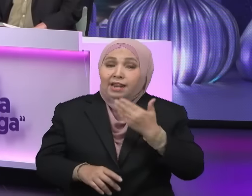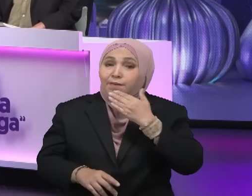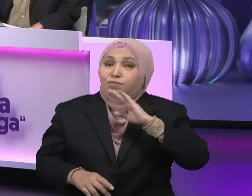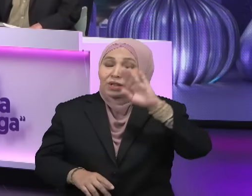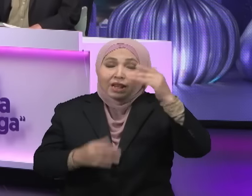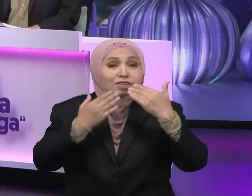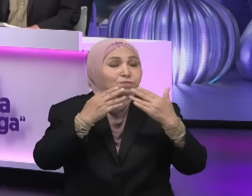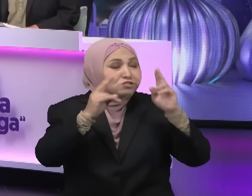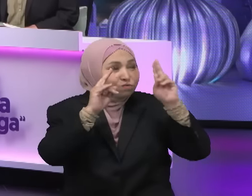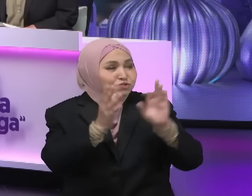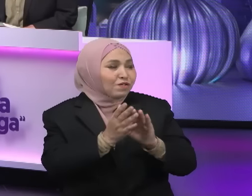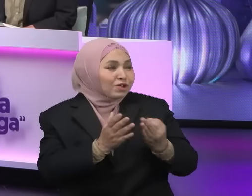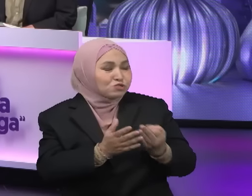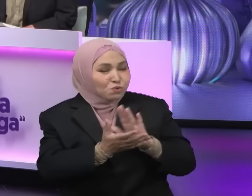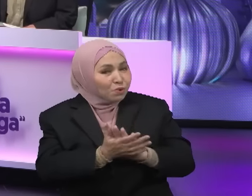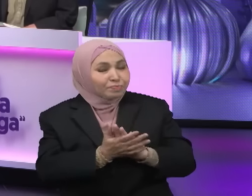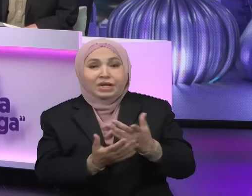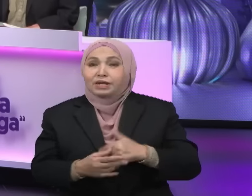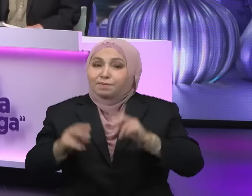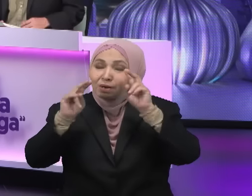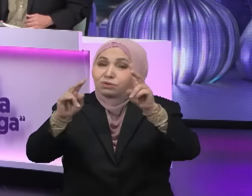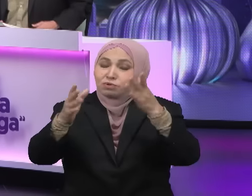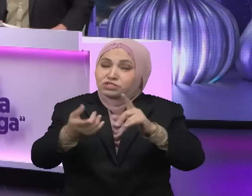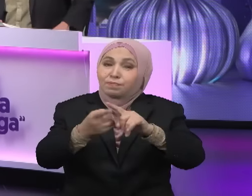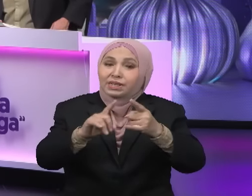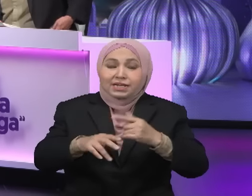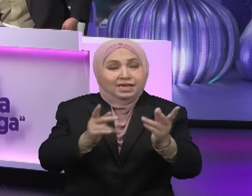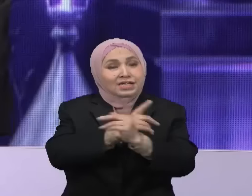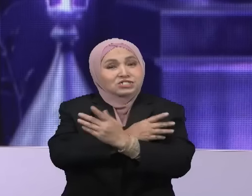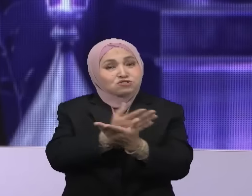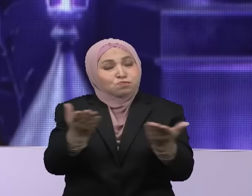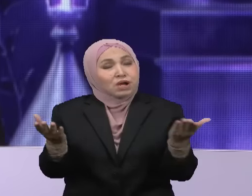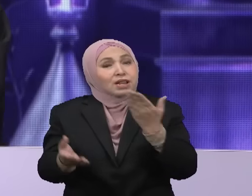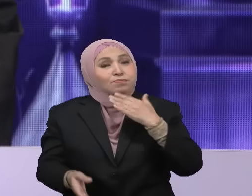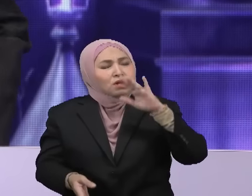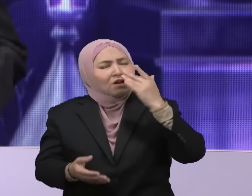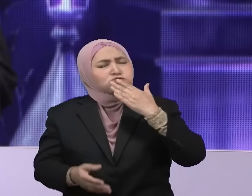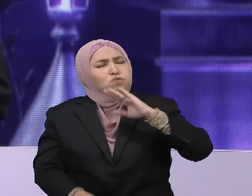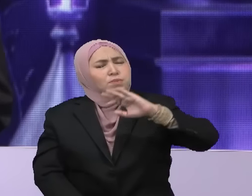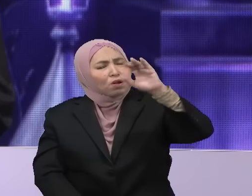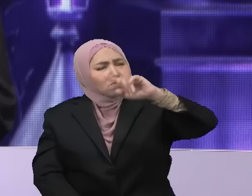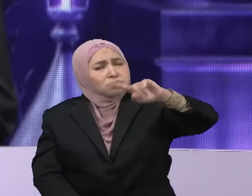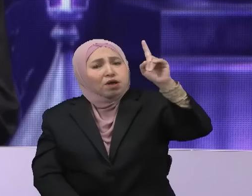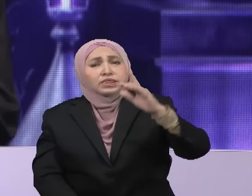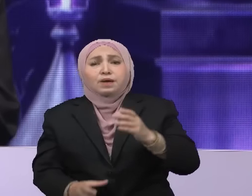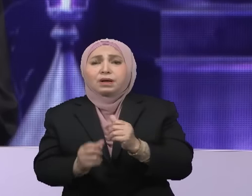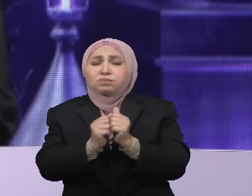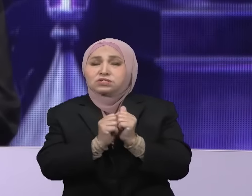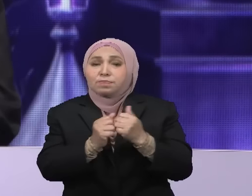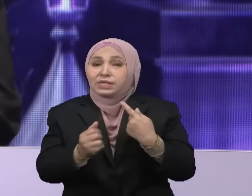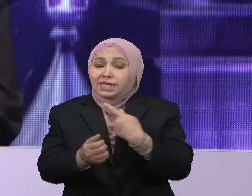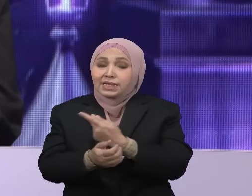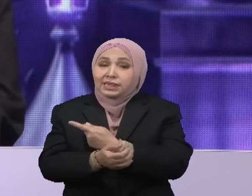terima kasih Fadhil Ustaz Tuan Fazrul, penonton-penonton, sahabat-sahabat yang dikasihi sekalian. Alhamdulillah. Syukur pada Allah Subhanahu Wa Taala dapat sama-sama